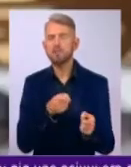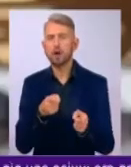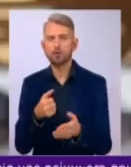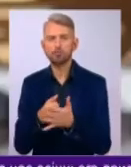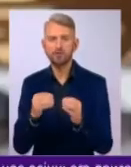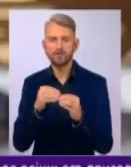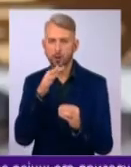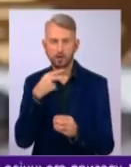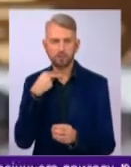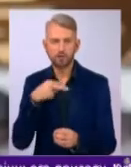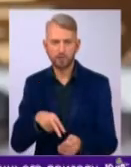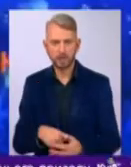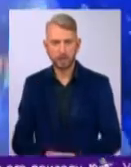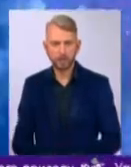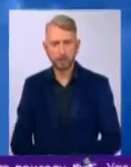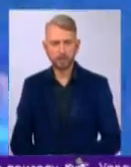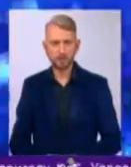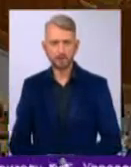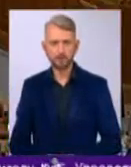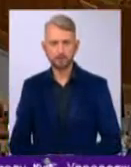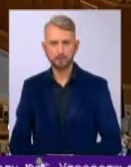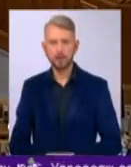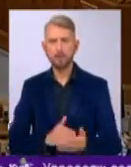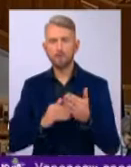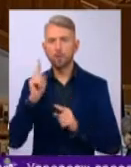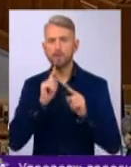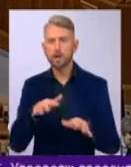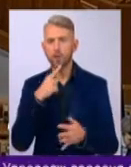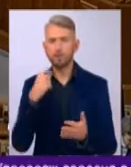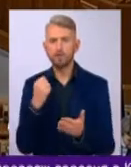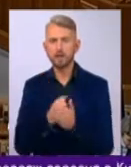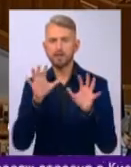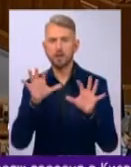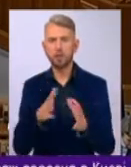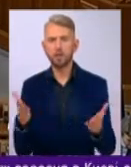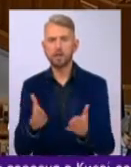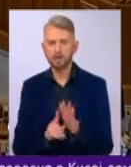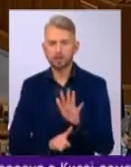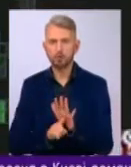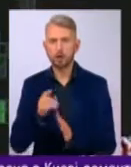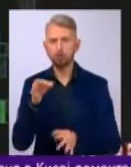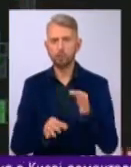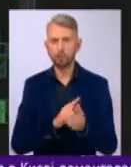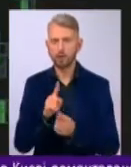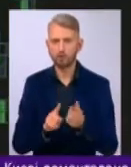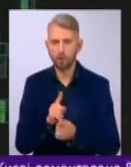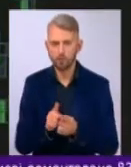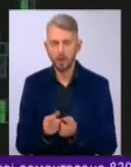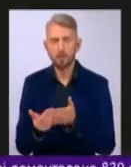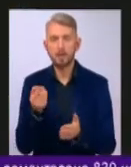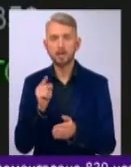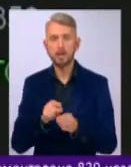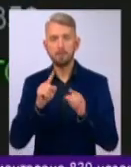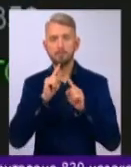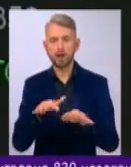10 років позбавлення волі. Верховна Рада ухвалила закон, який запускає судову реформу. Перед цим